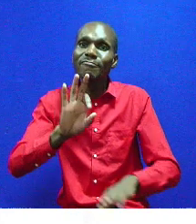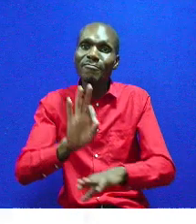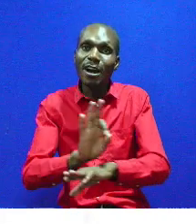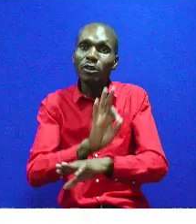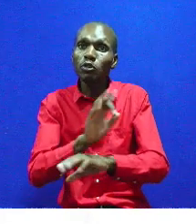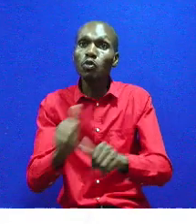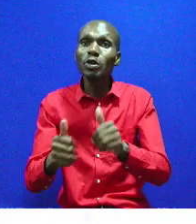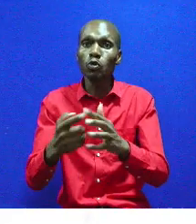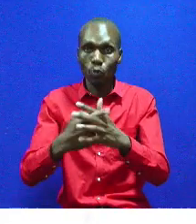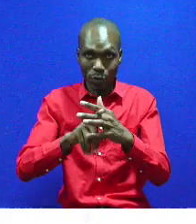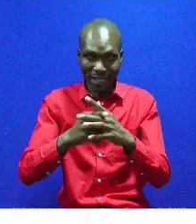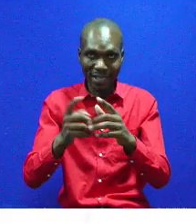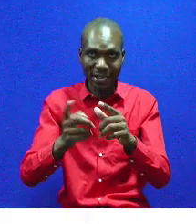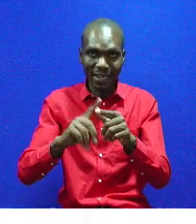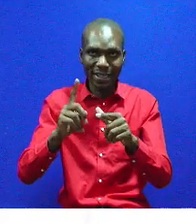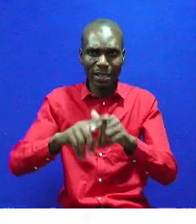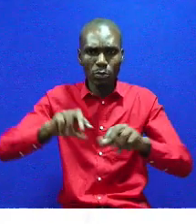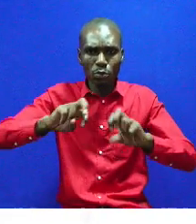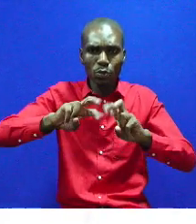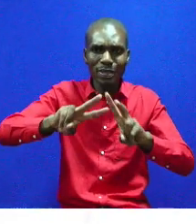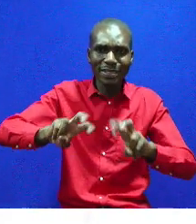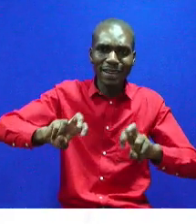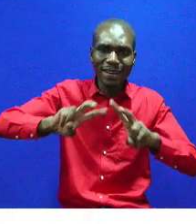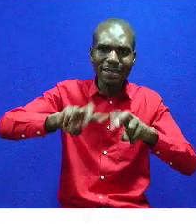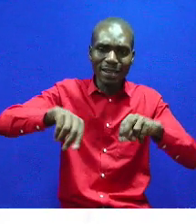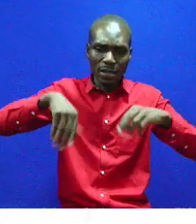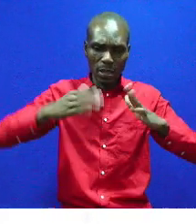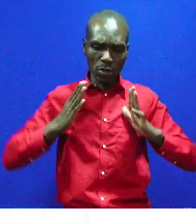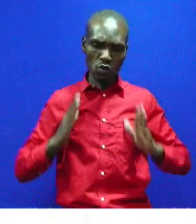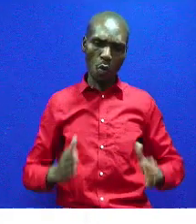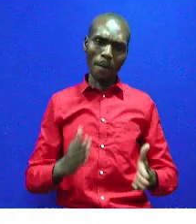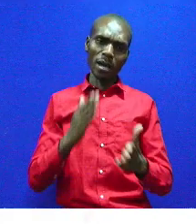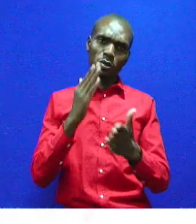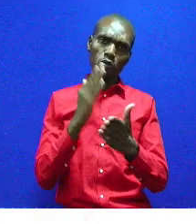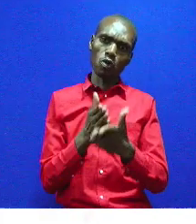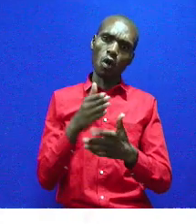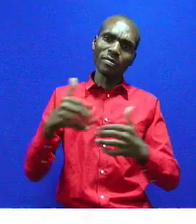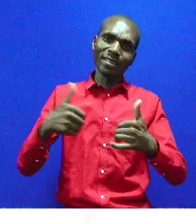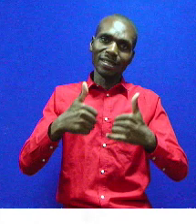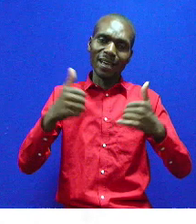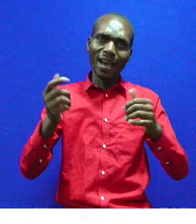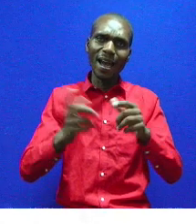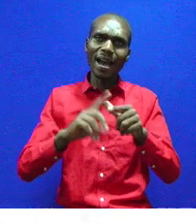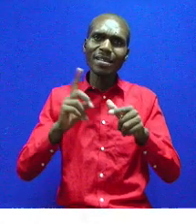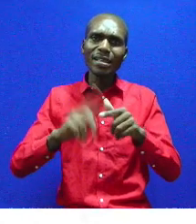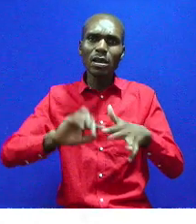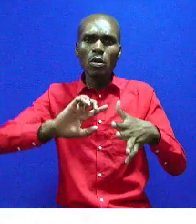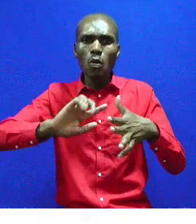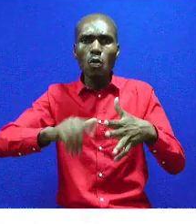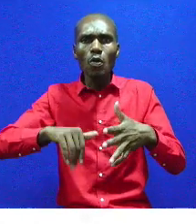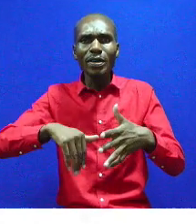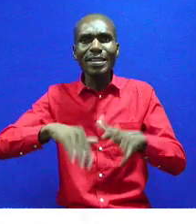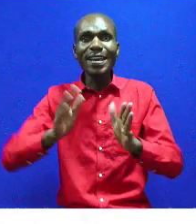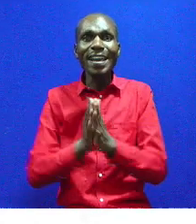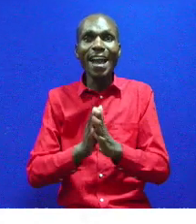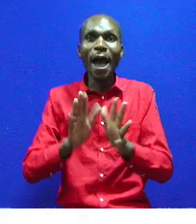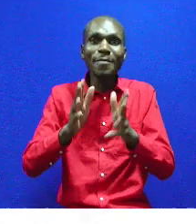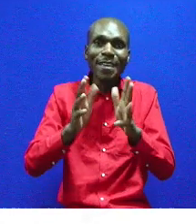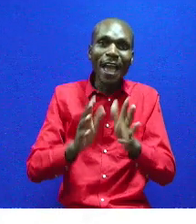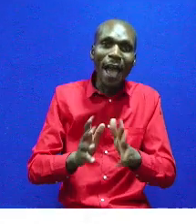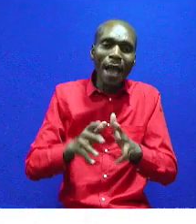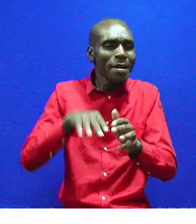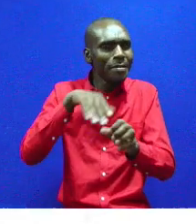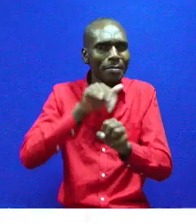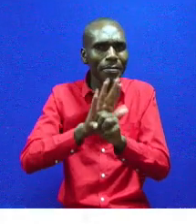mlioanzisha kutafutia haki wadhiriwa. Ni jambo ambao ilituchukua kwa furaha